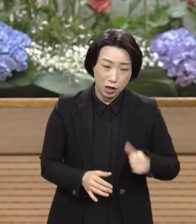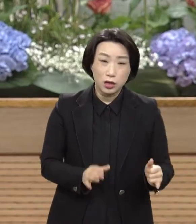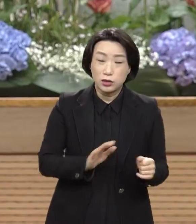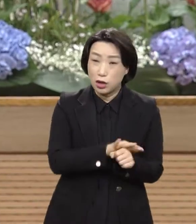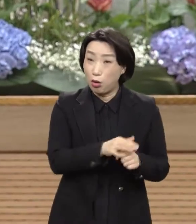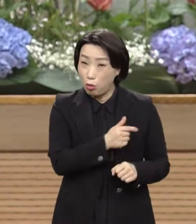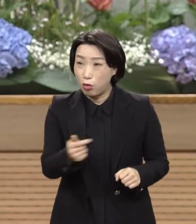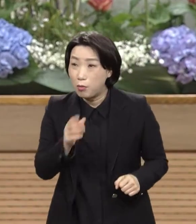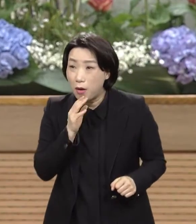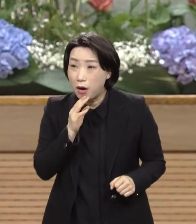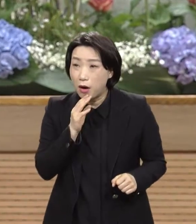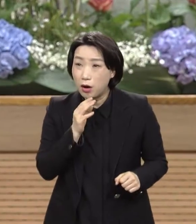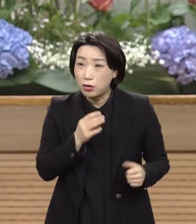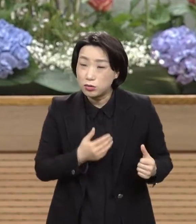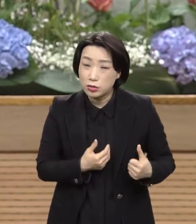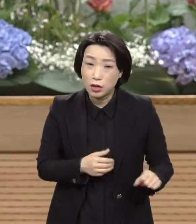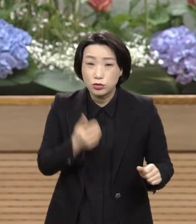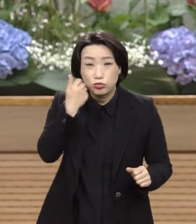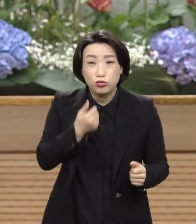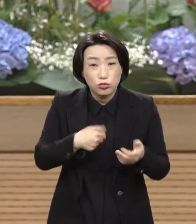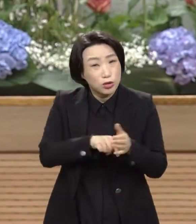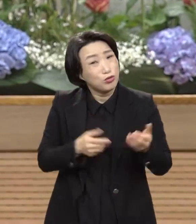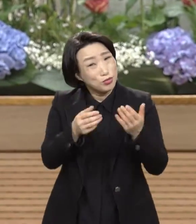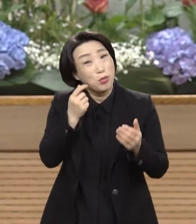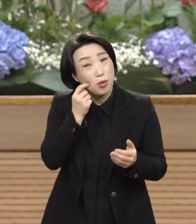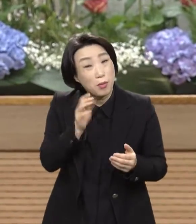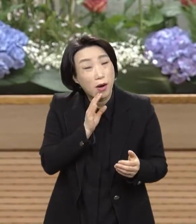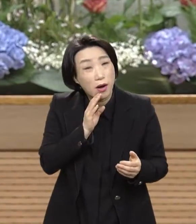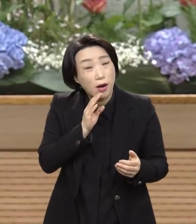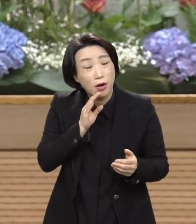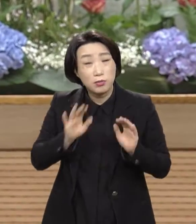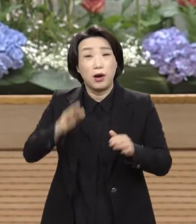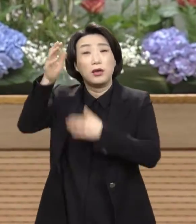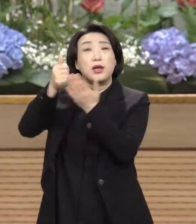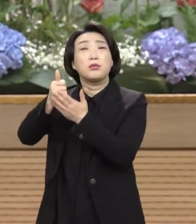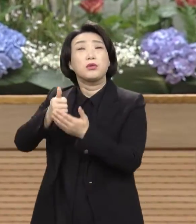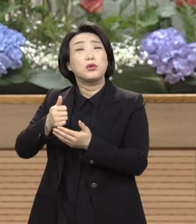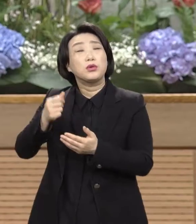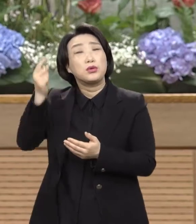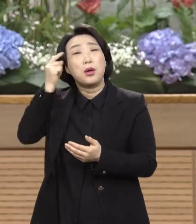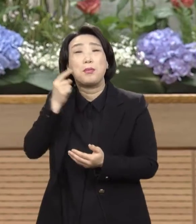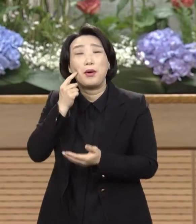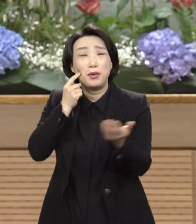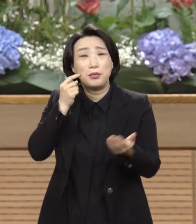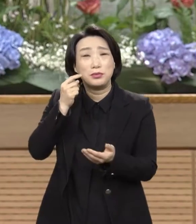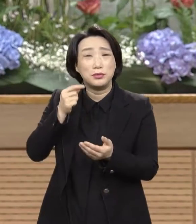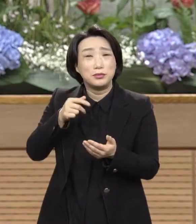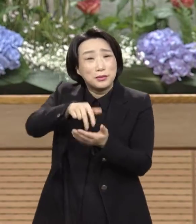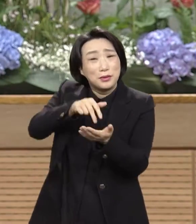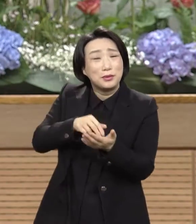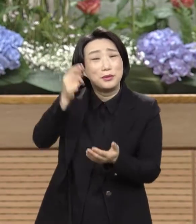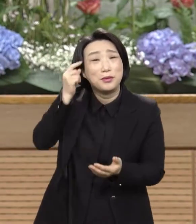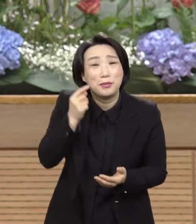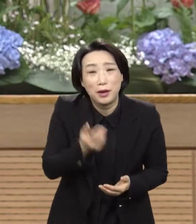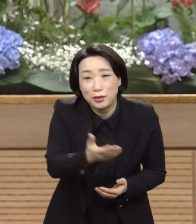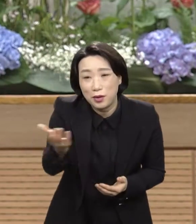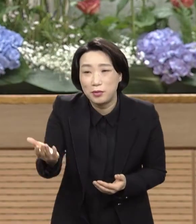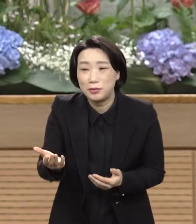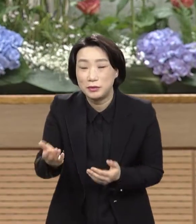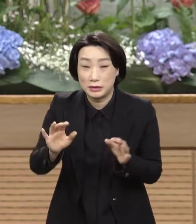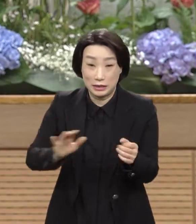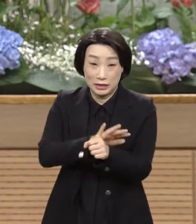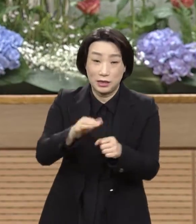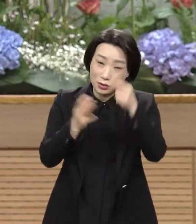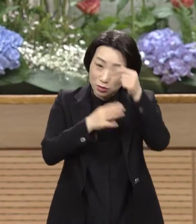그렇다면 하나님은 어떠실까? 어? 판단 한번 해봐. 우리 사랑하는 성도들이요,